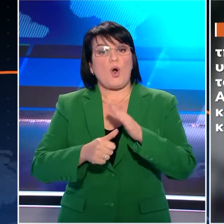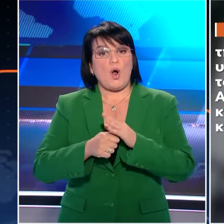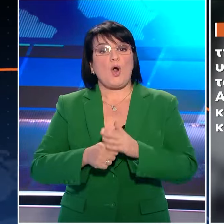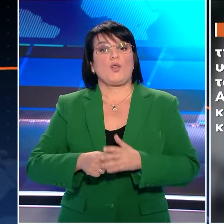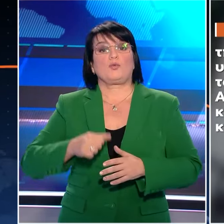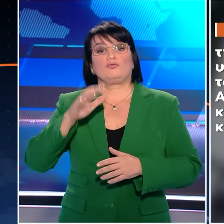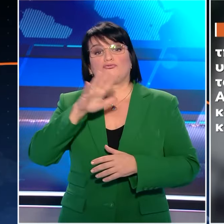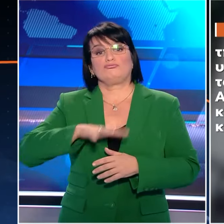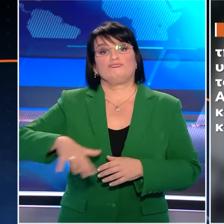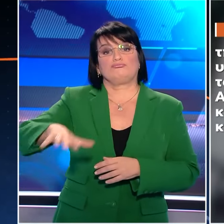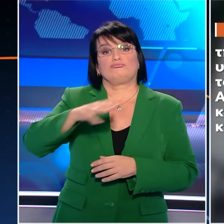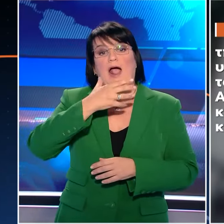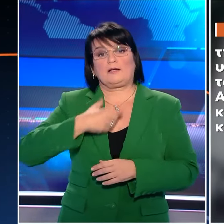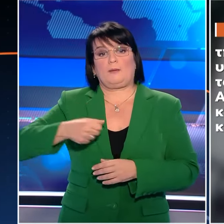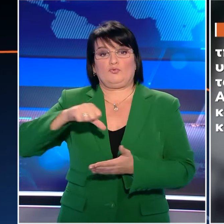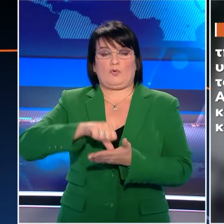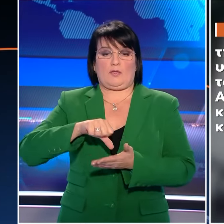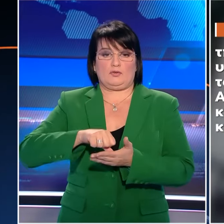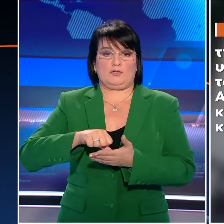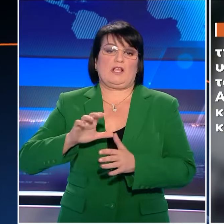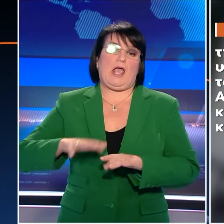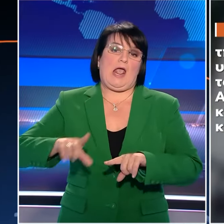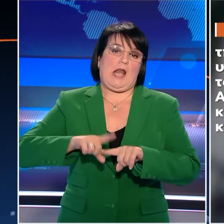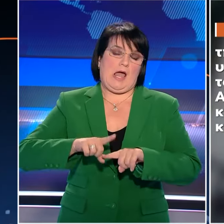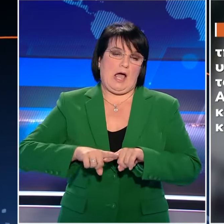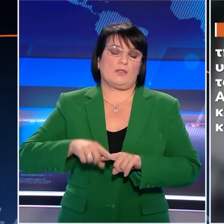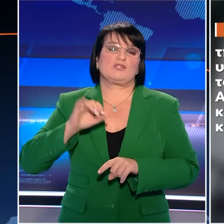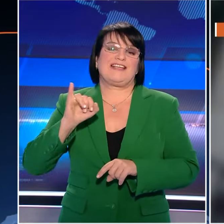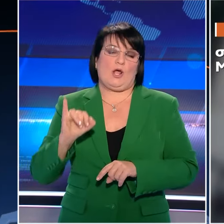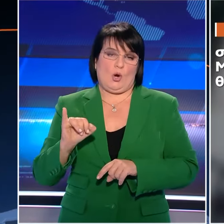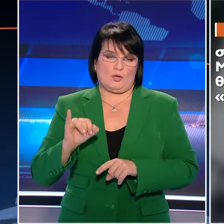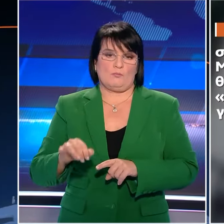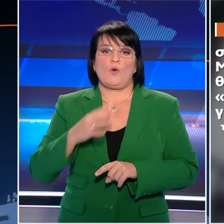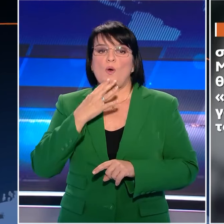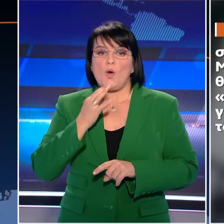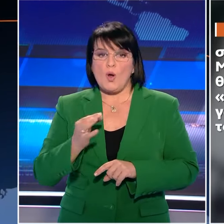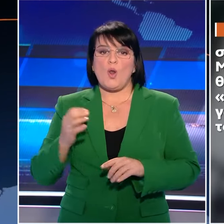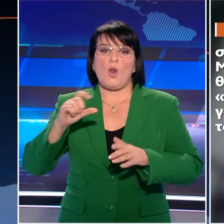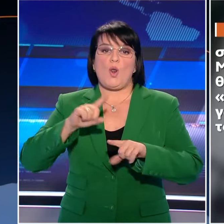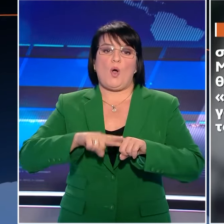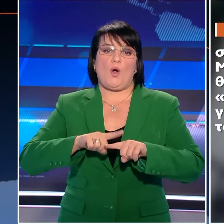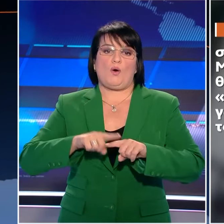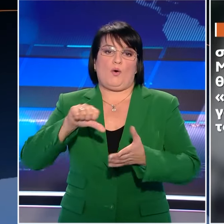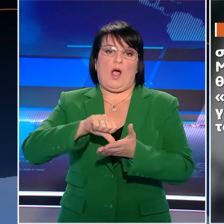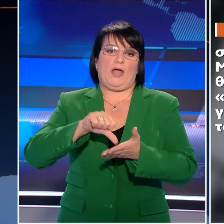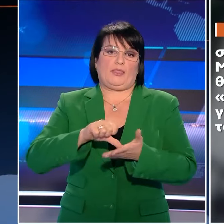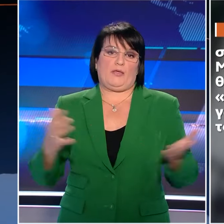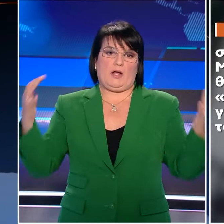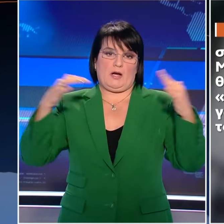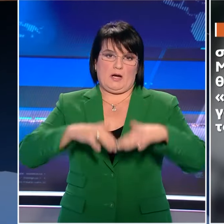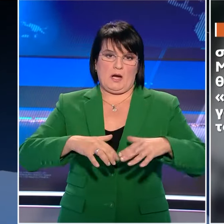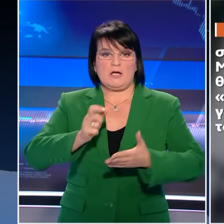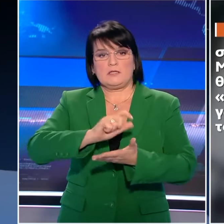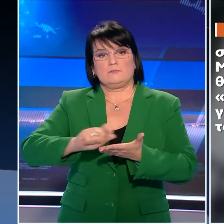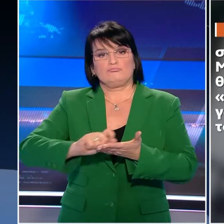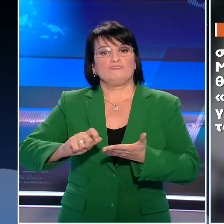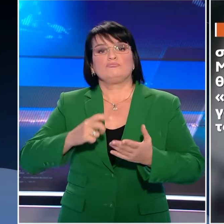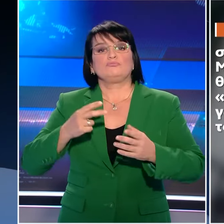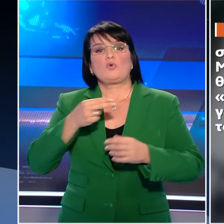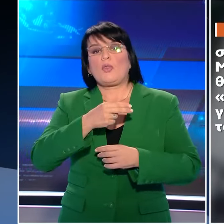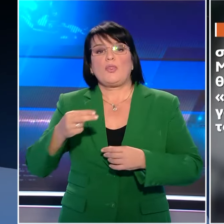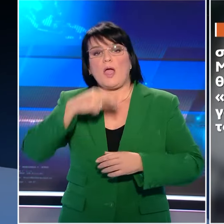του Μακαριωτάτου Αρχιεπισκόπου Αθηνών και Πάσης Ελλάδος κυρίου Ιερωνύμου στο Εν Αθήνε Συνοδικό Μεγάρο με μοναδικό θέμα συζητήσεως